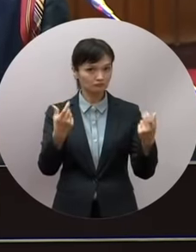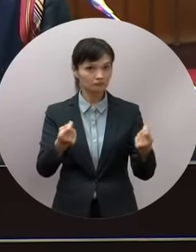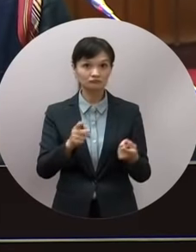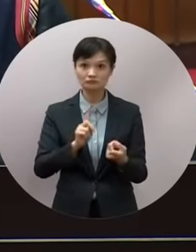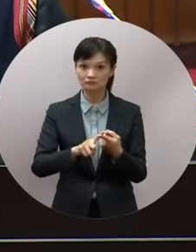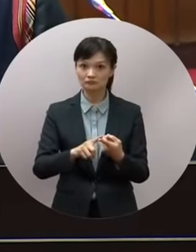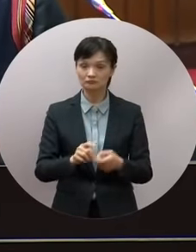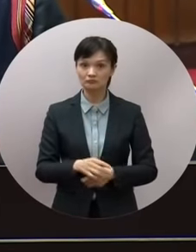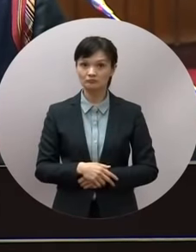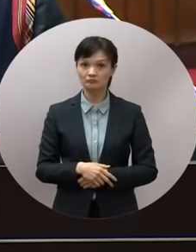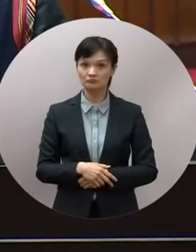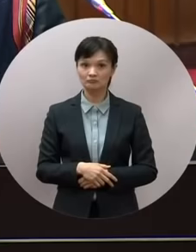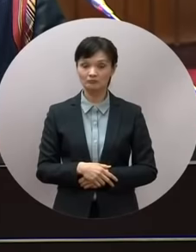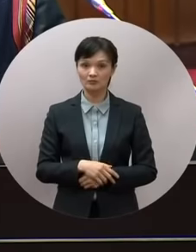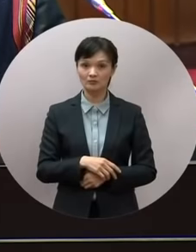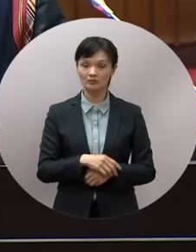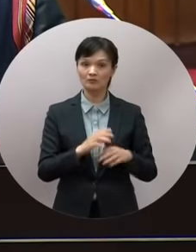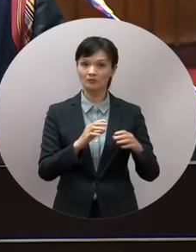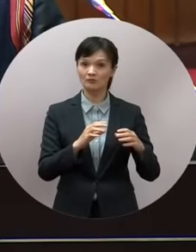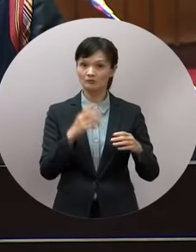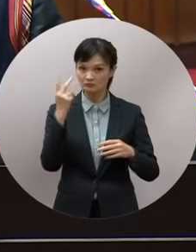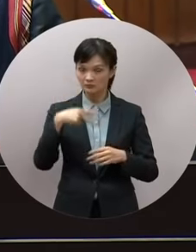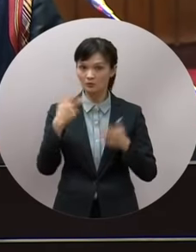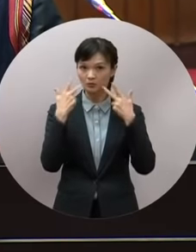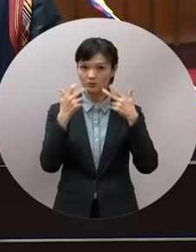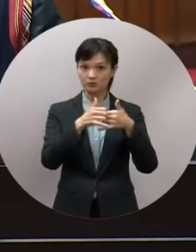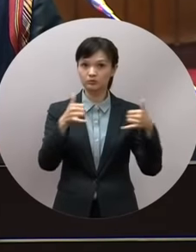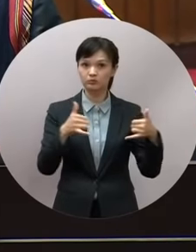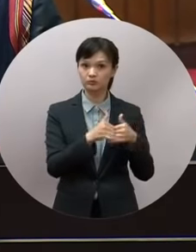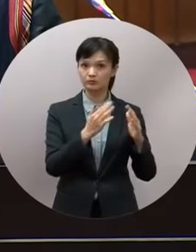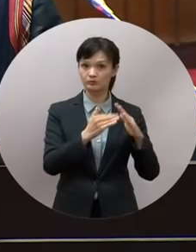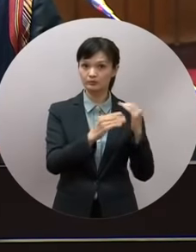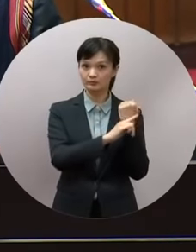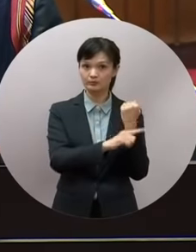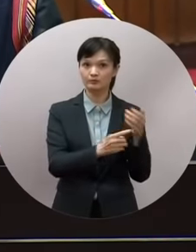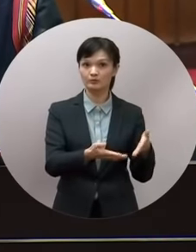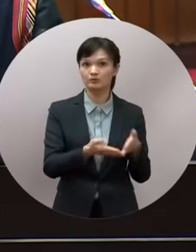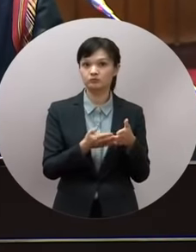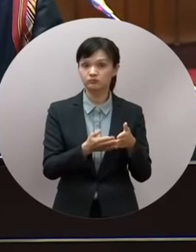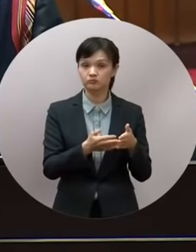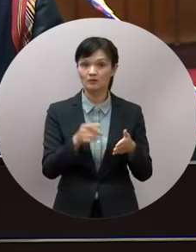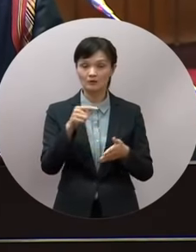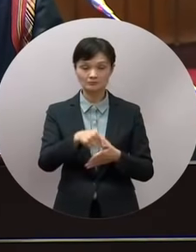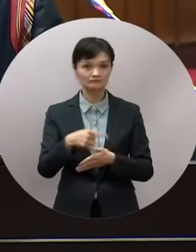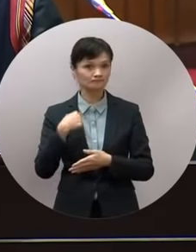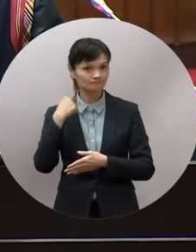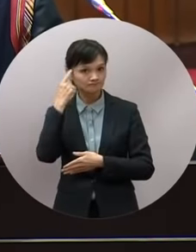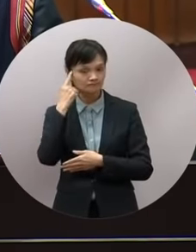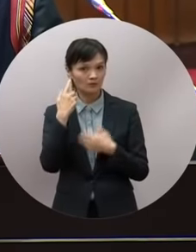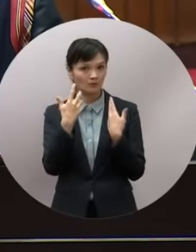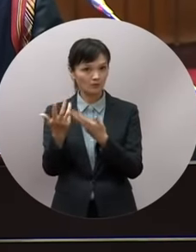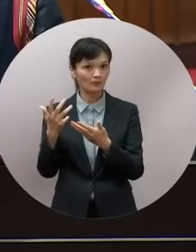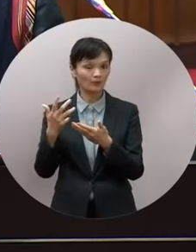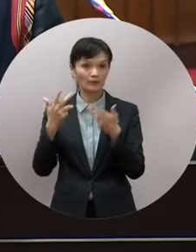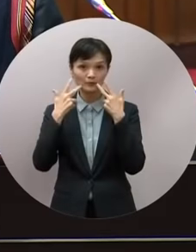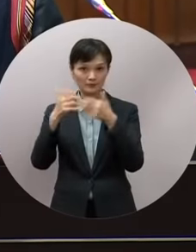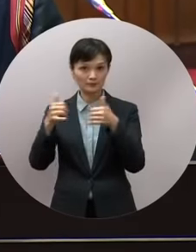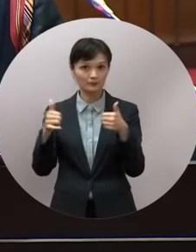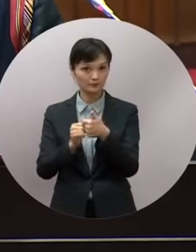为，为了要落实原住民学校法，让原民会能够主管原住民学校事务，我们更应该参